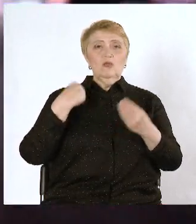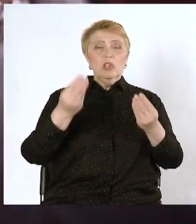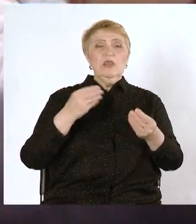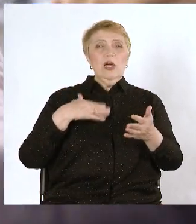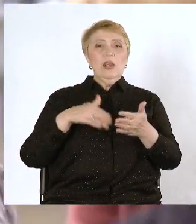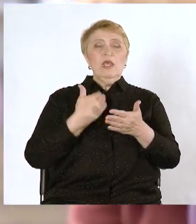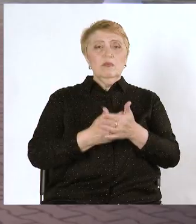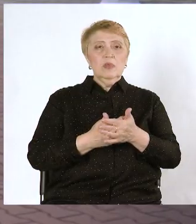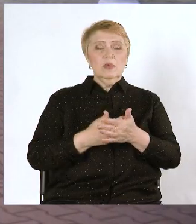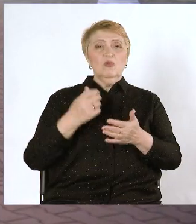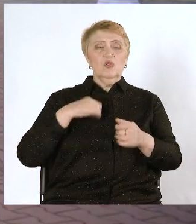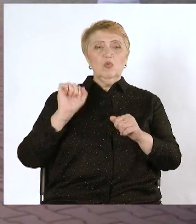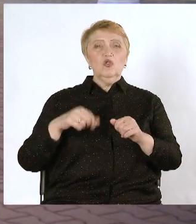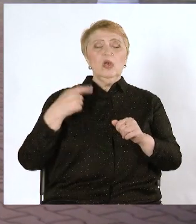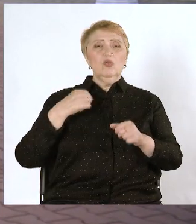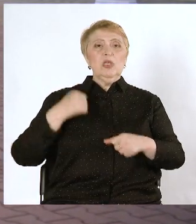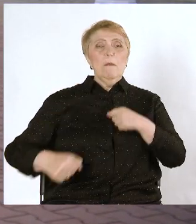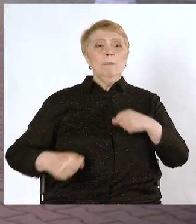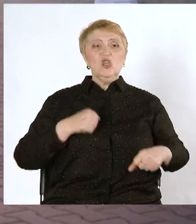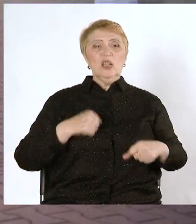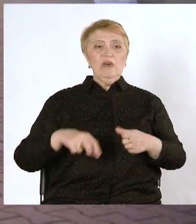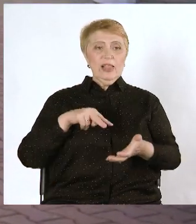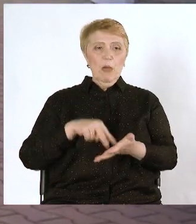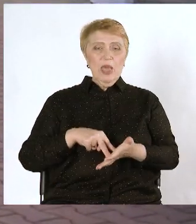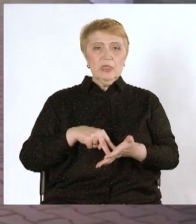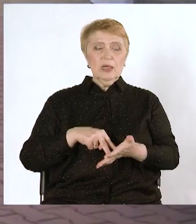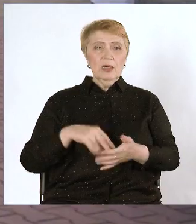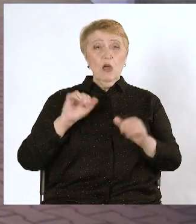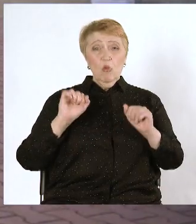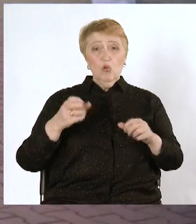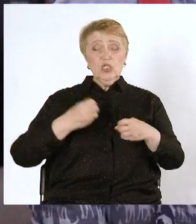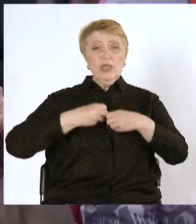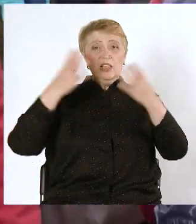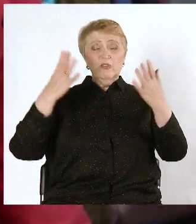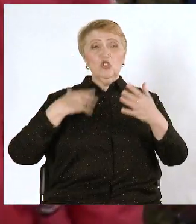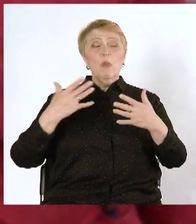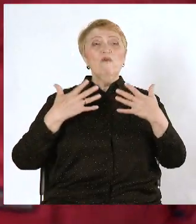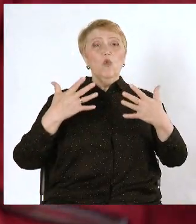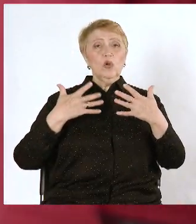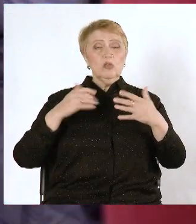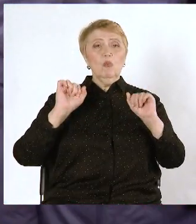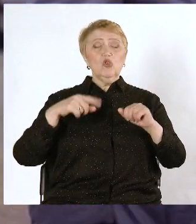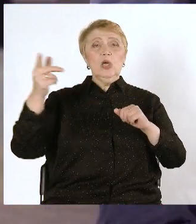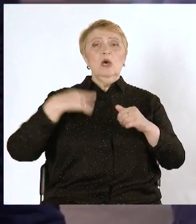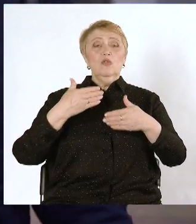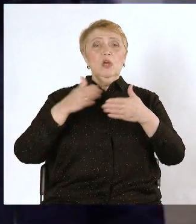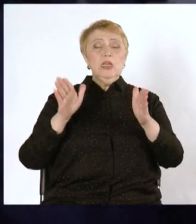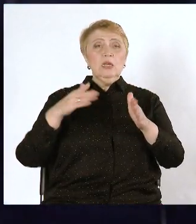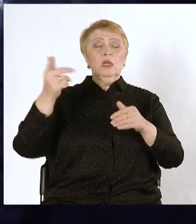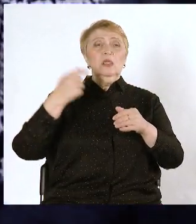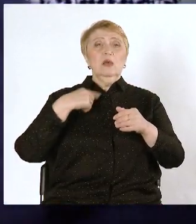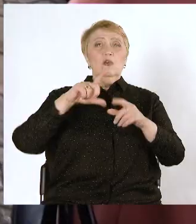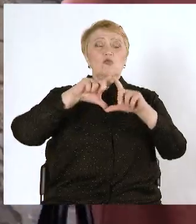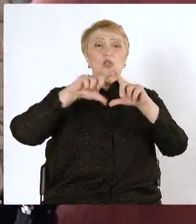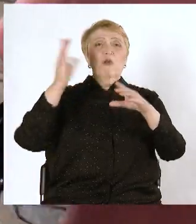маршировать на месте а как же все же воздух можно открыть форточки можно открыть балкон и даже вот в зимнее время